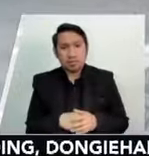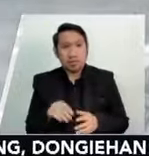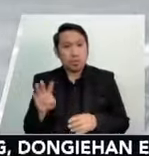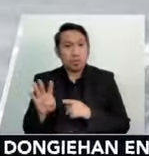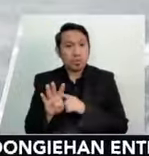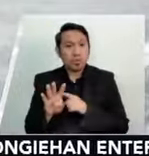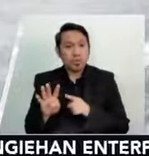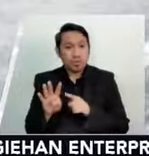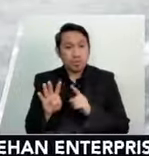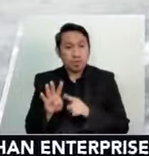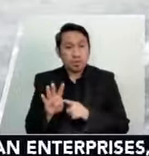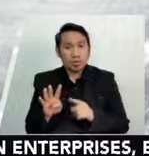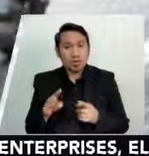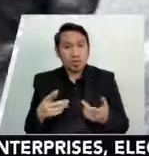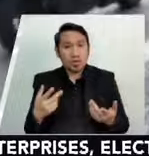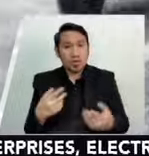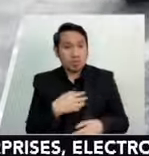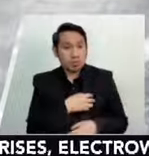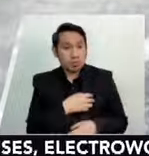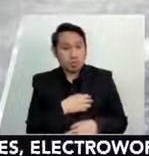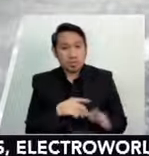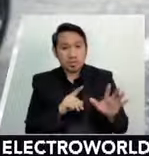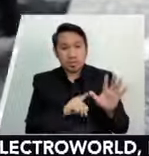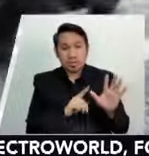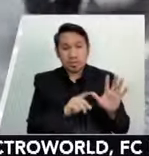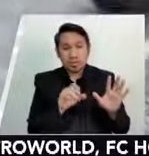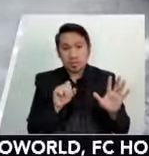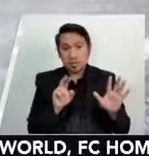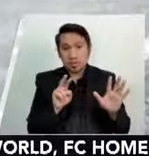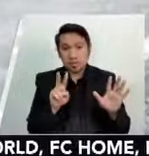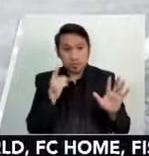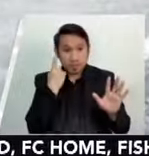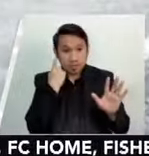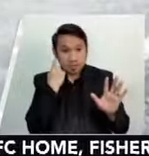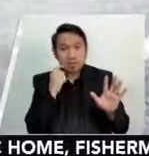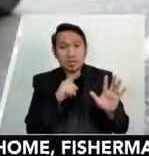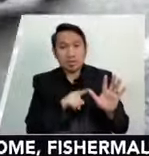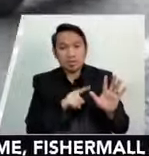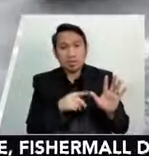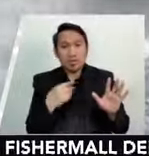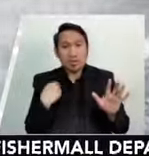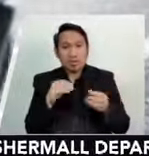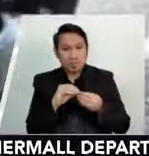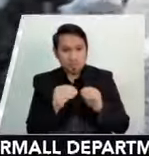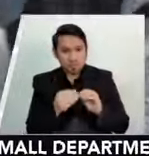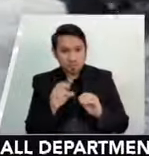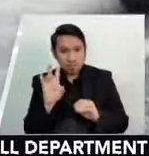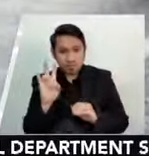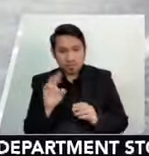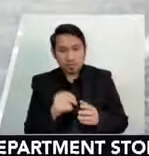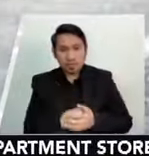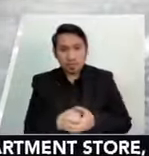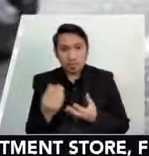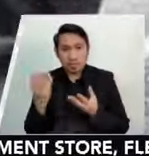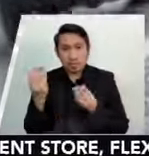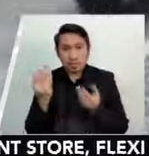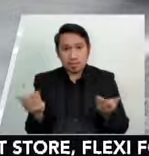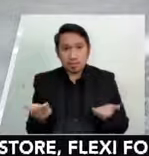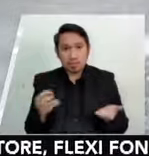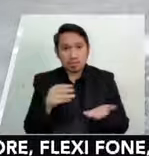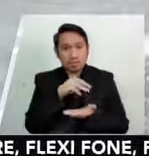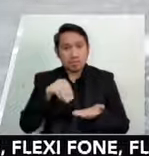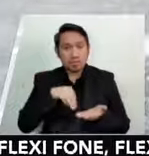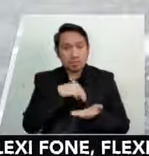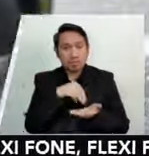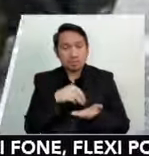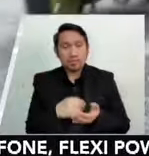PNP vehicle habang yung isa naman yung SUV na tinutukoy natin na may plakang 7. Yan muna yung latest mula rito sa Mandaluyong. Ako po si James Agustin